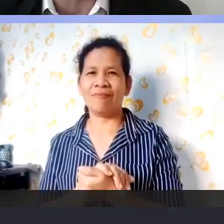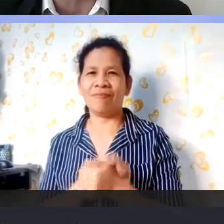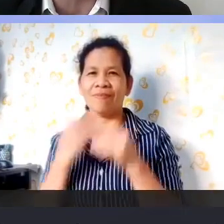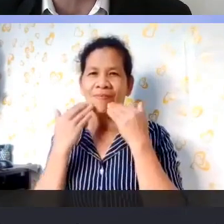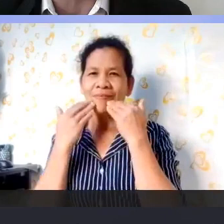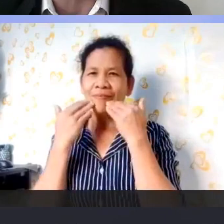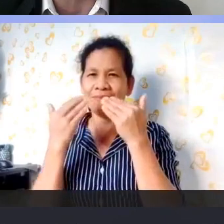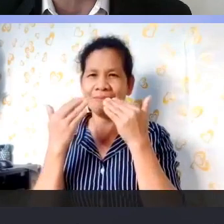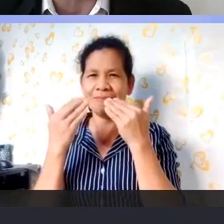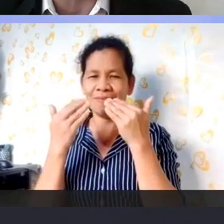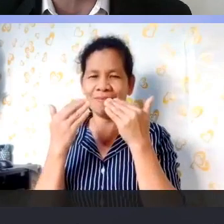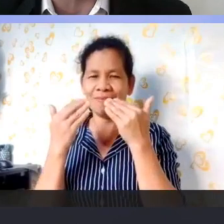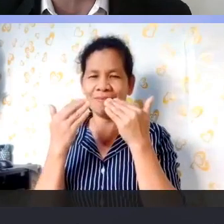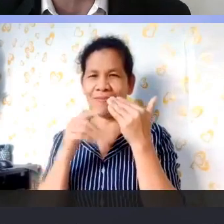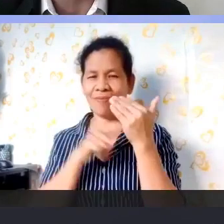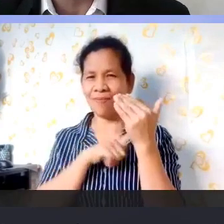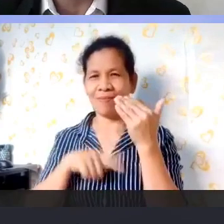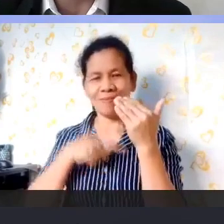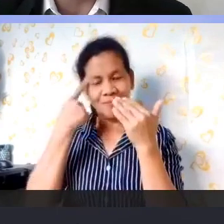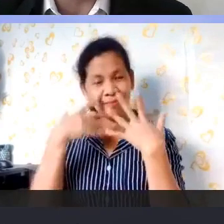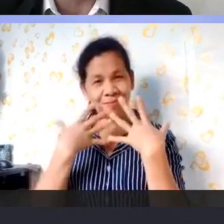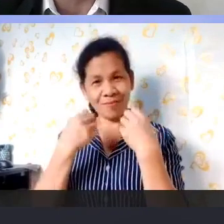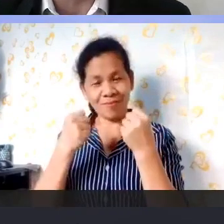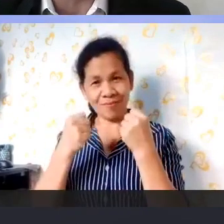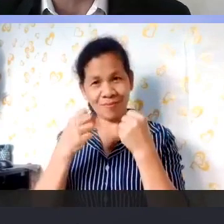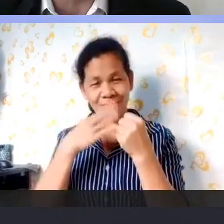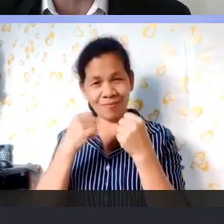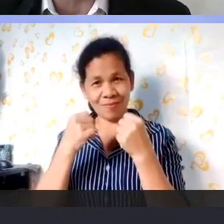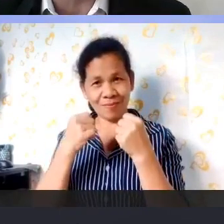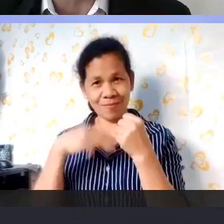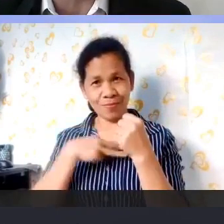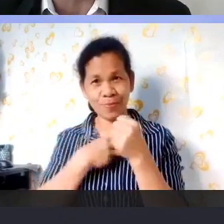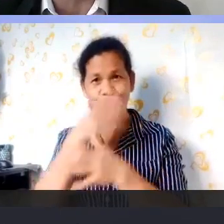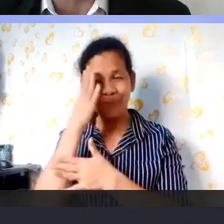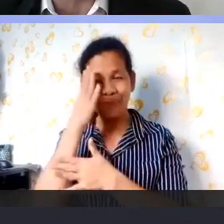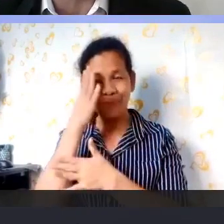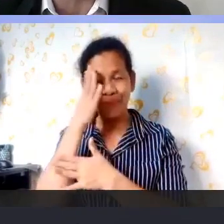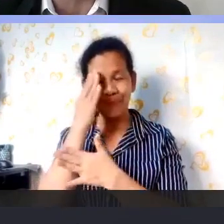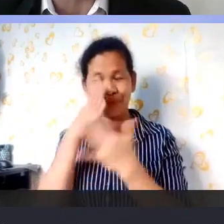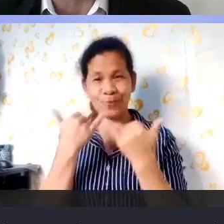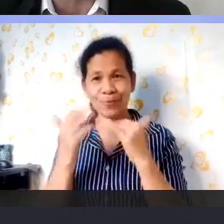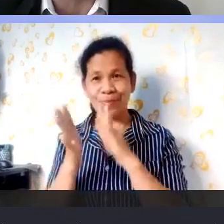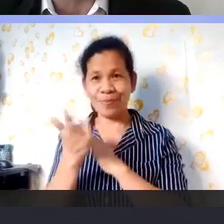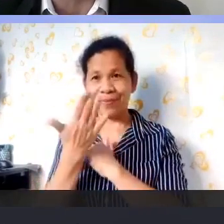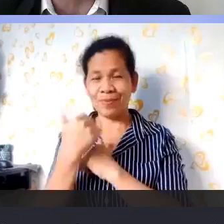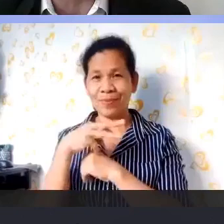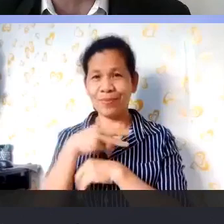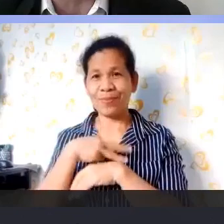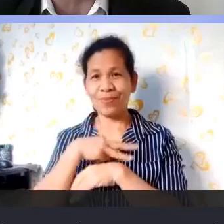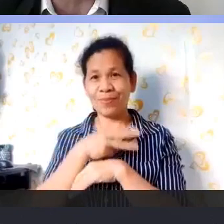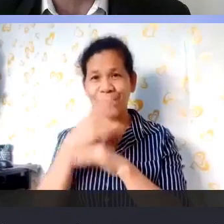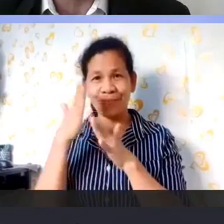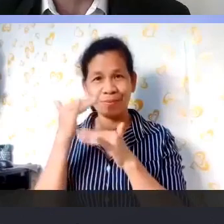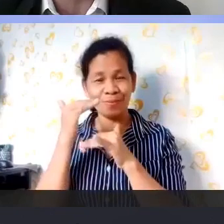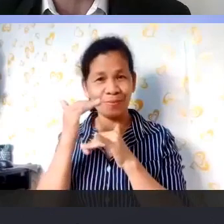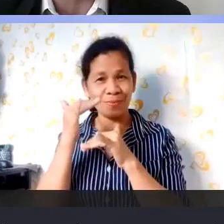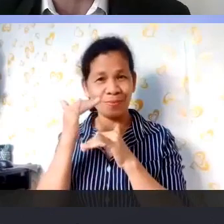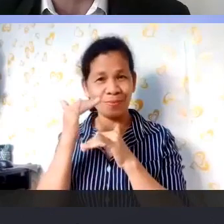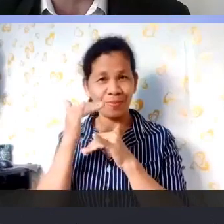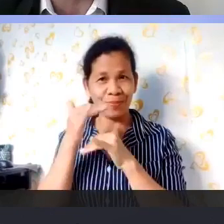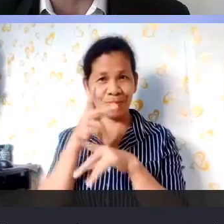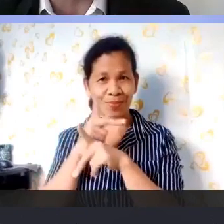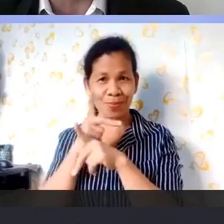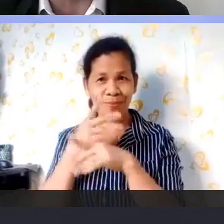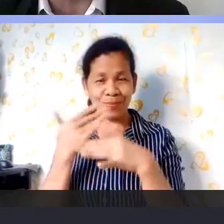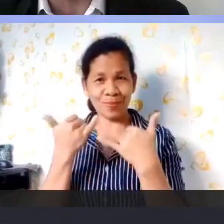Thank you, Lord, sa buhay at lakas ng katawan na aming naramdaman sa umagang ito. Nawa, ingatan mo ang buong pamilya o sa lahat